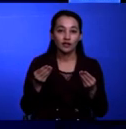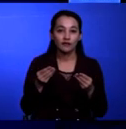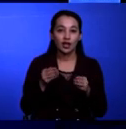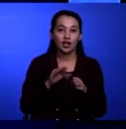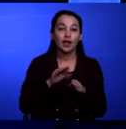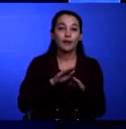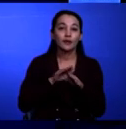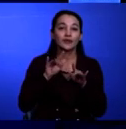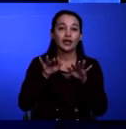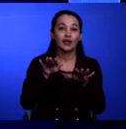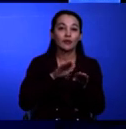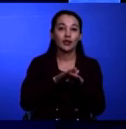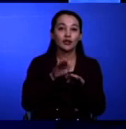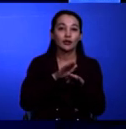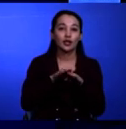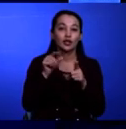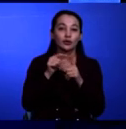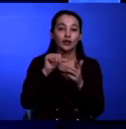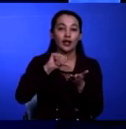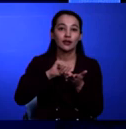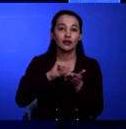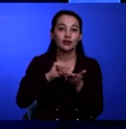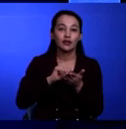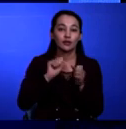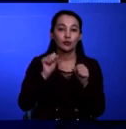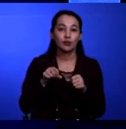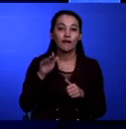gaplar tuzishingiz mumkin. Va fe'llarni aniqlang.